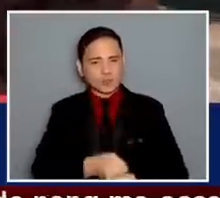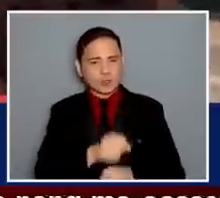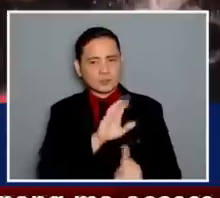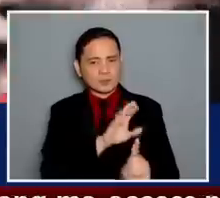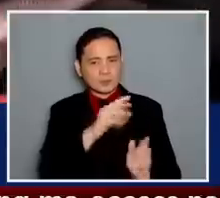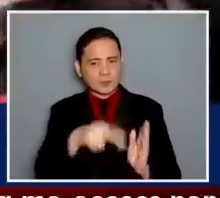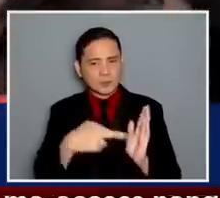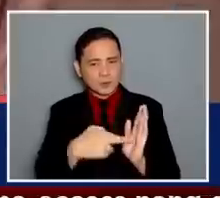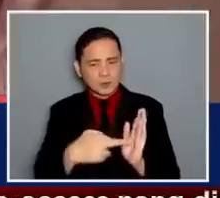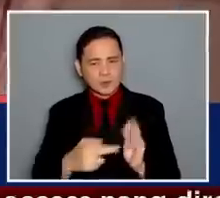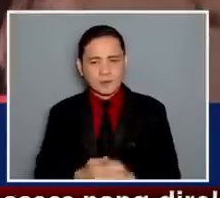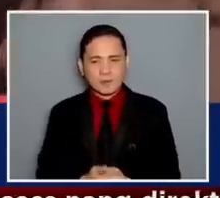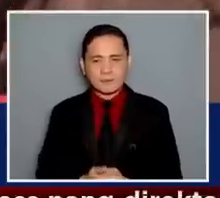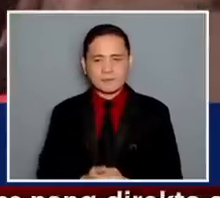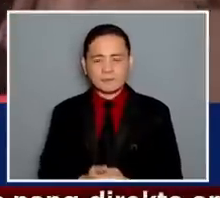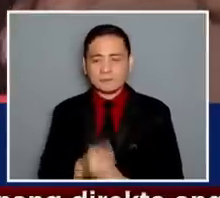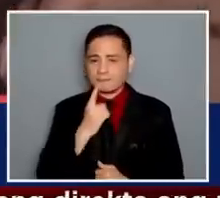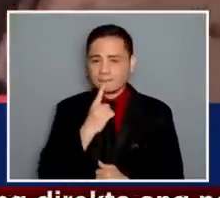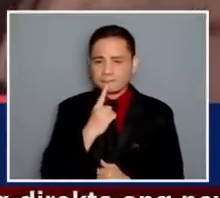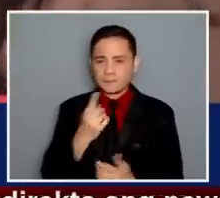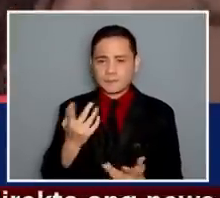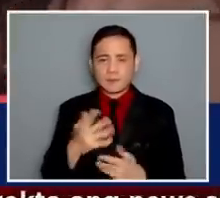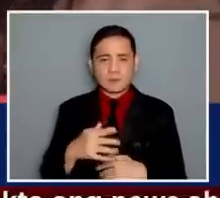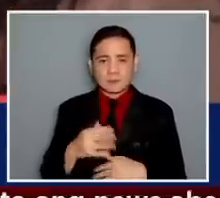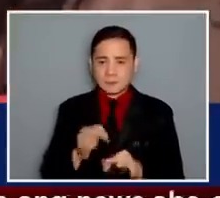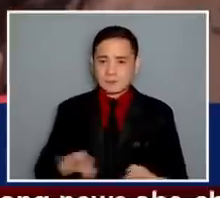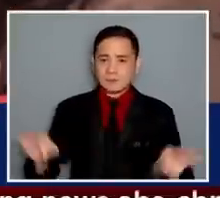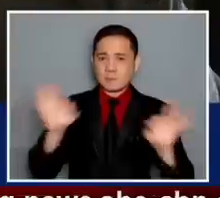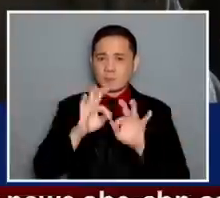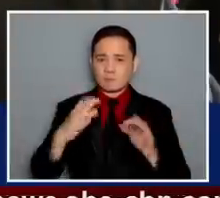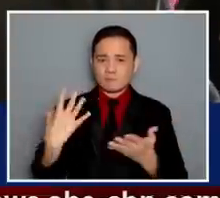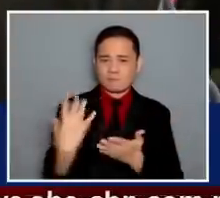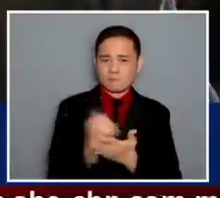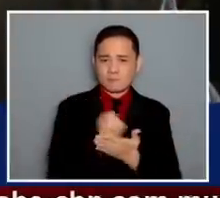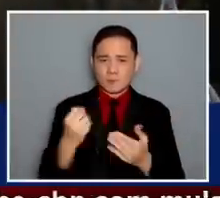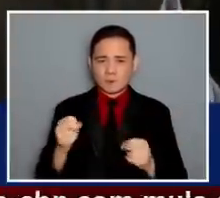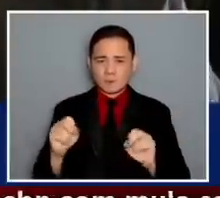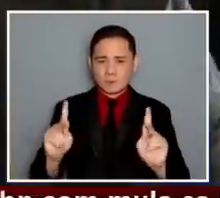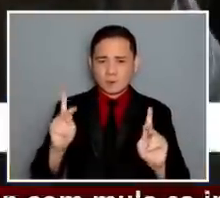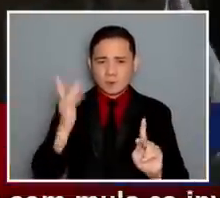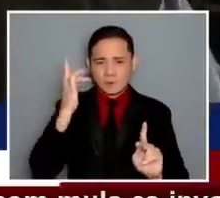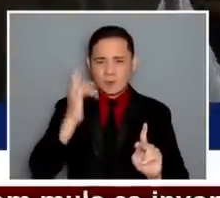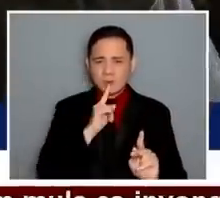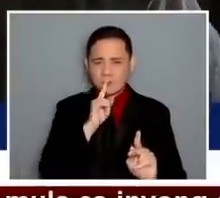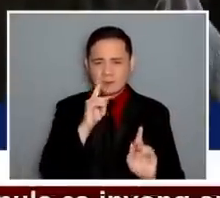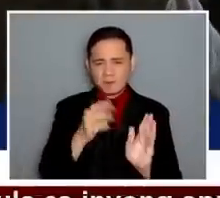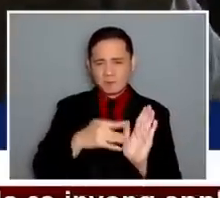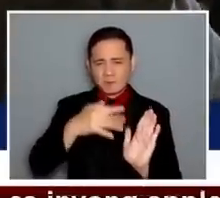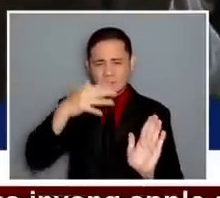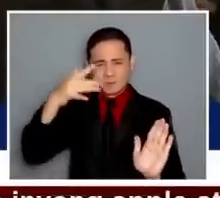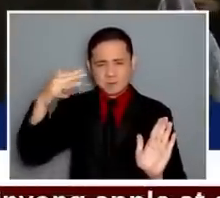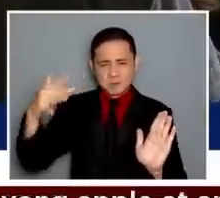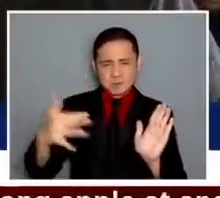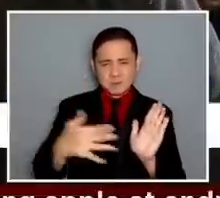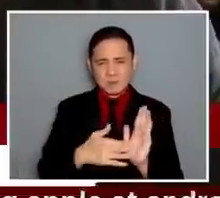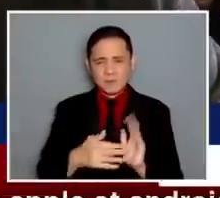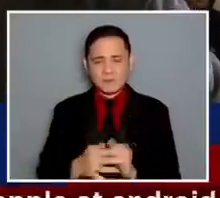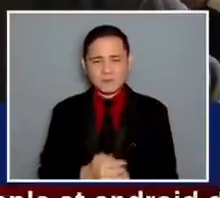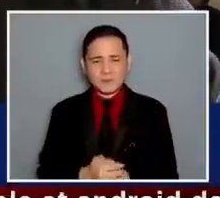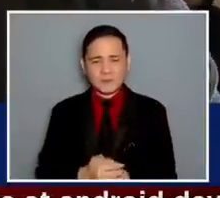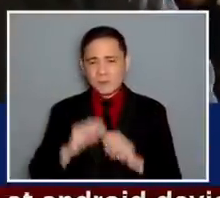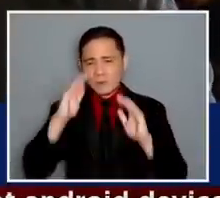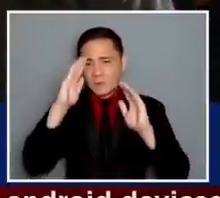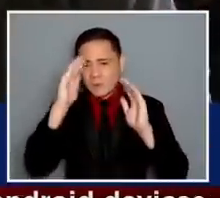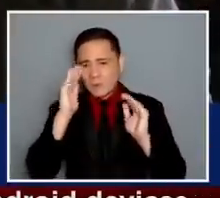Miles, huwag niyang palampasin at sayangin yung pagkakataong to kasi bibira yung opportunity to eh. Sana ito yung magbukas sa kanya